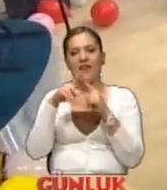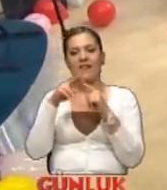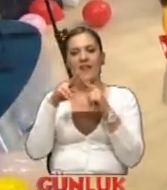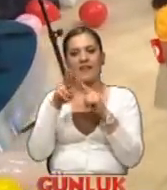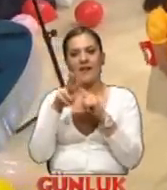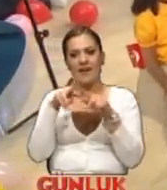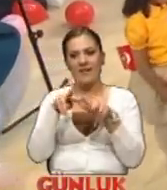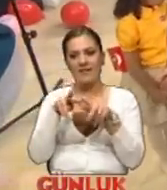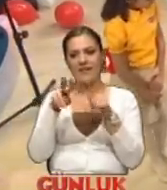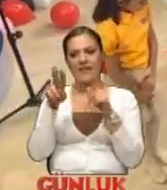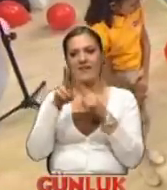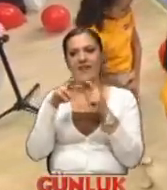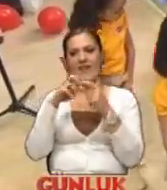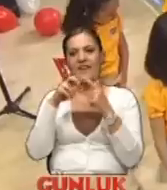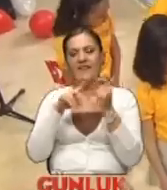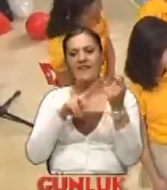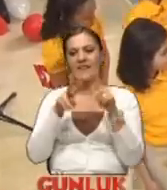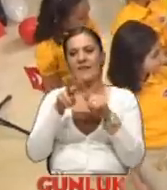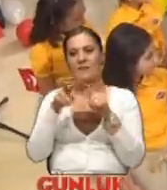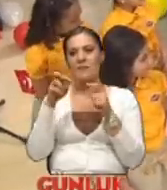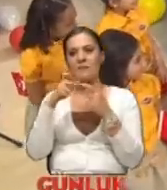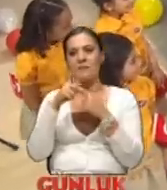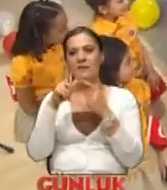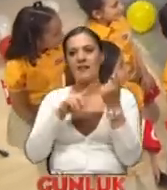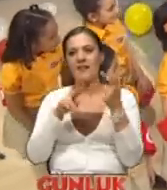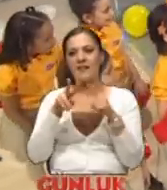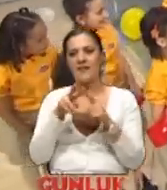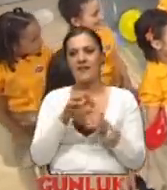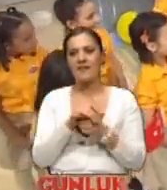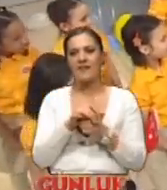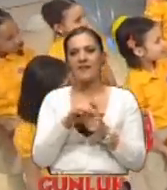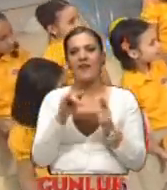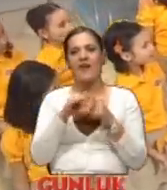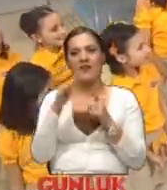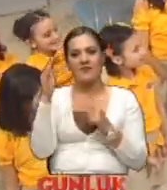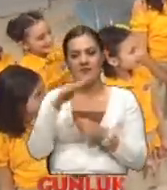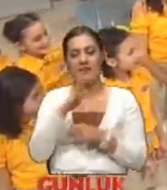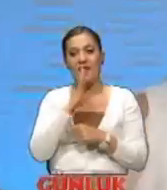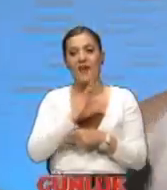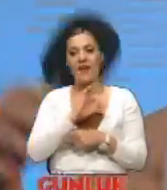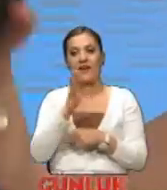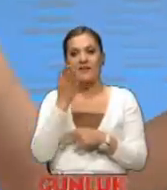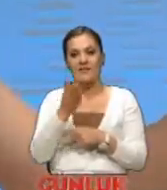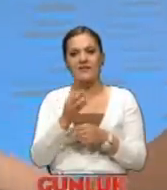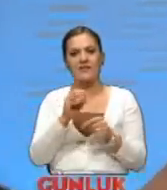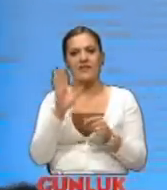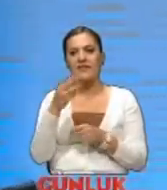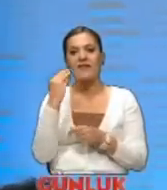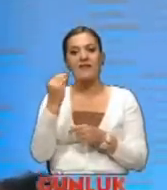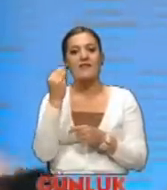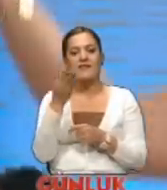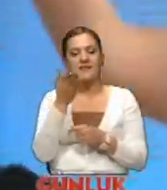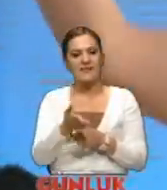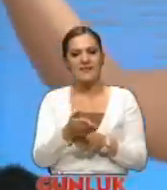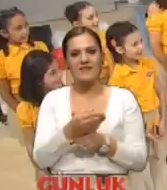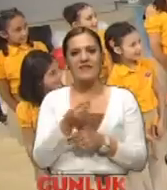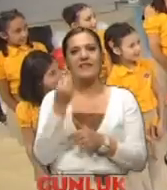Atakan, Karin, Pelin. Çok hızlı söylediniz ve hoş geldiniz, harikasınız.